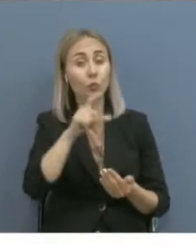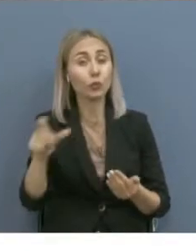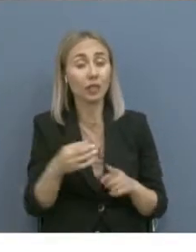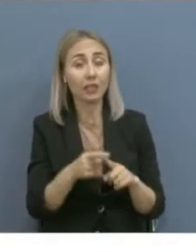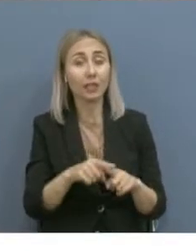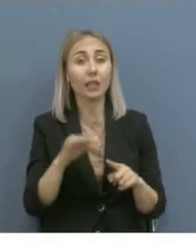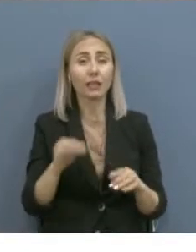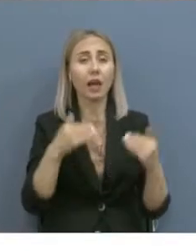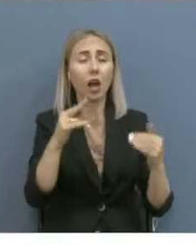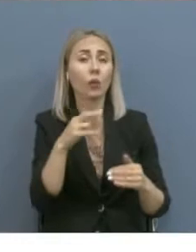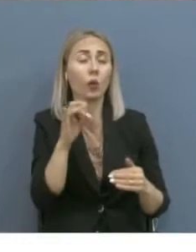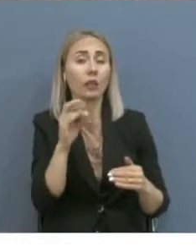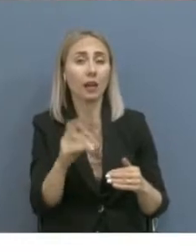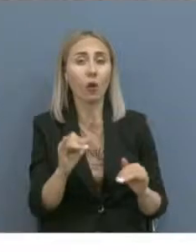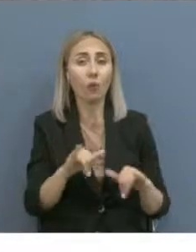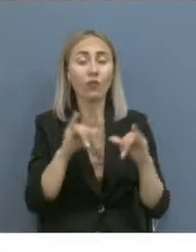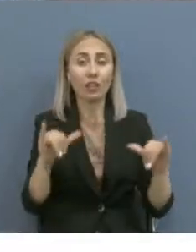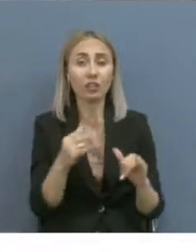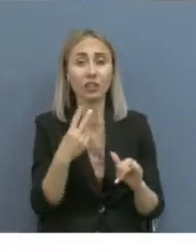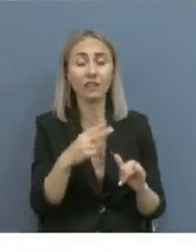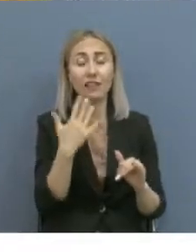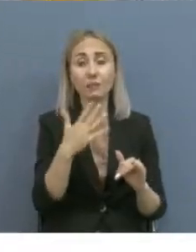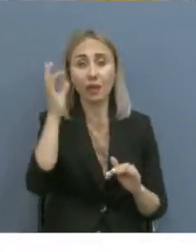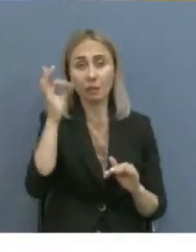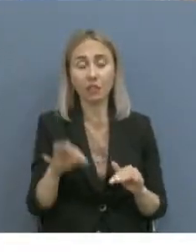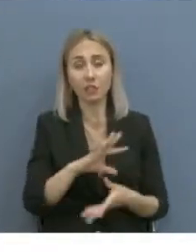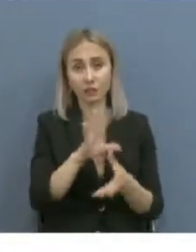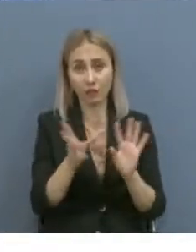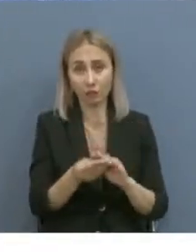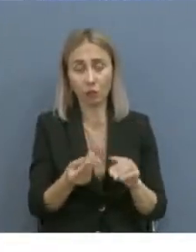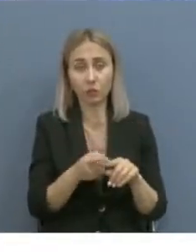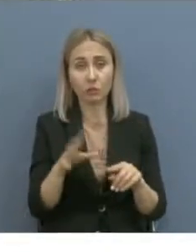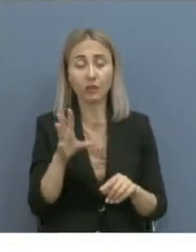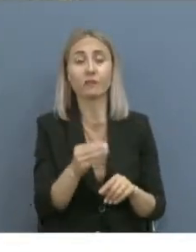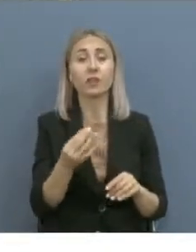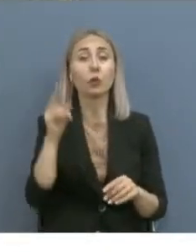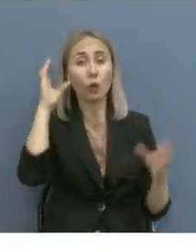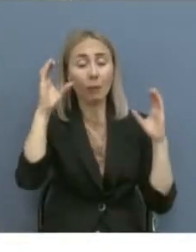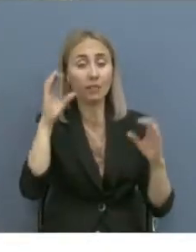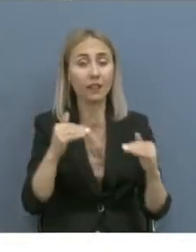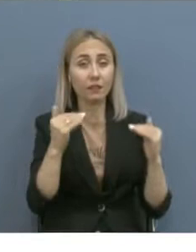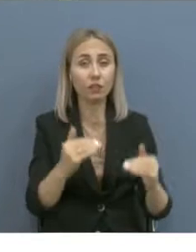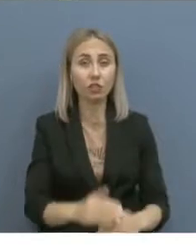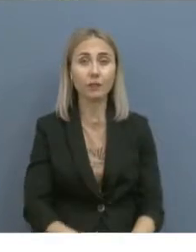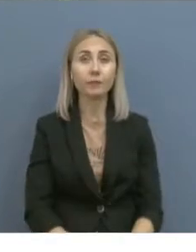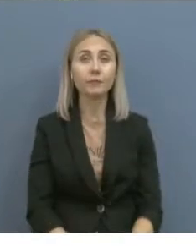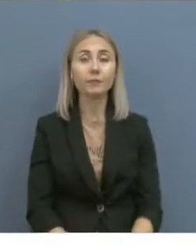баспаналы болды. Студенттердің, магистранттар мен докторанттардың стипендиясы да 25%-ға өсті.